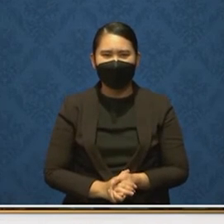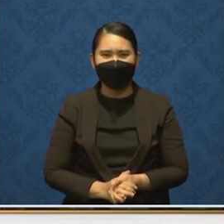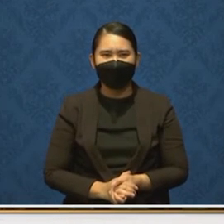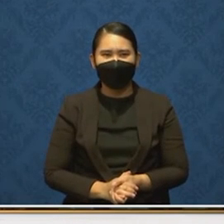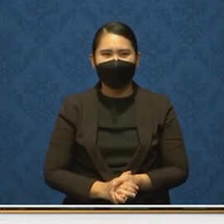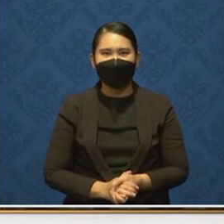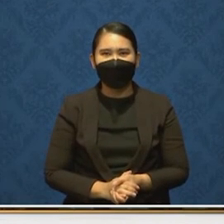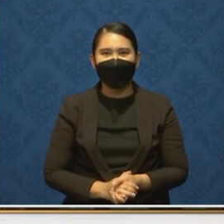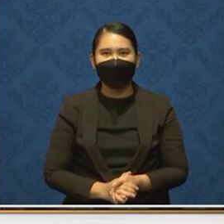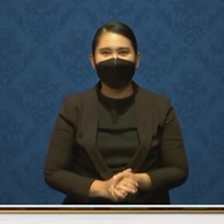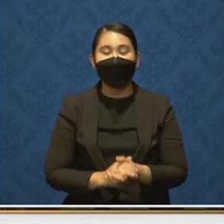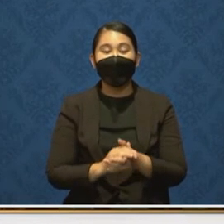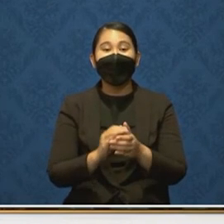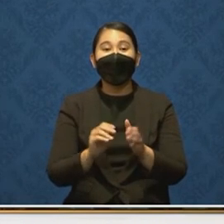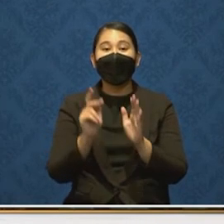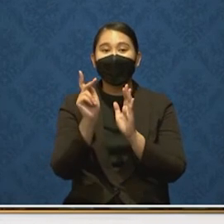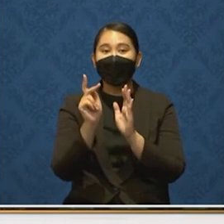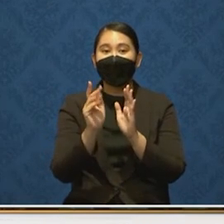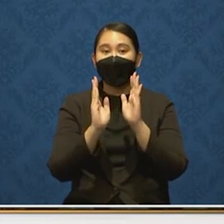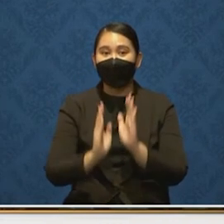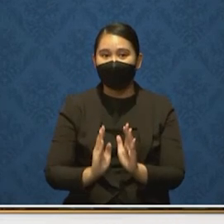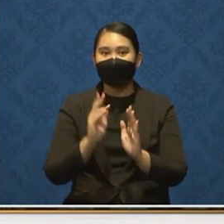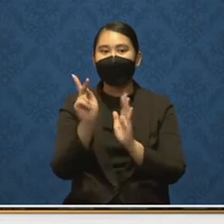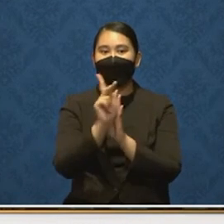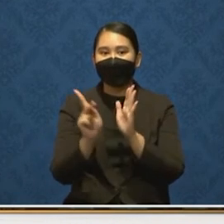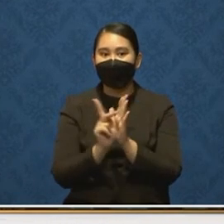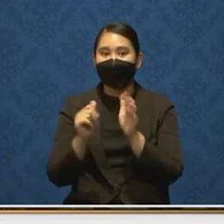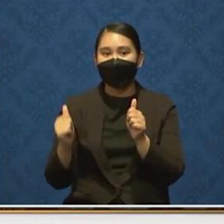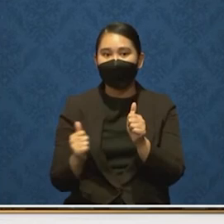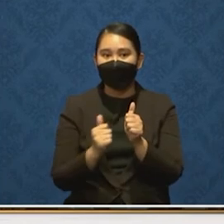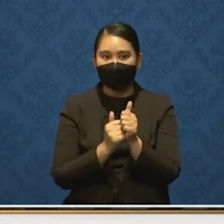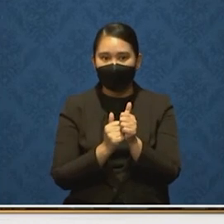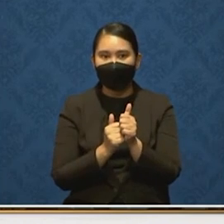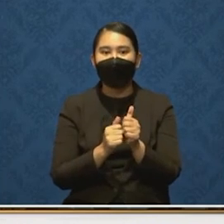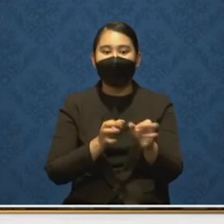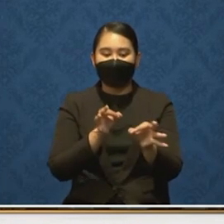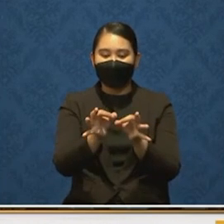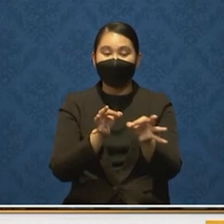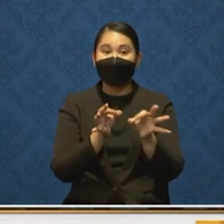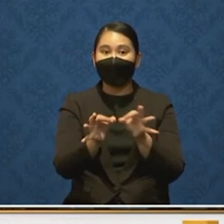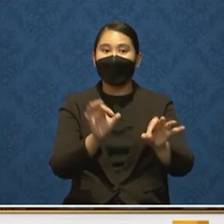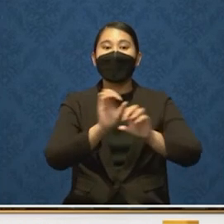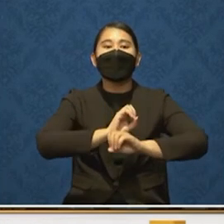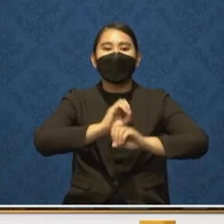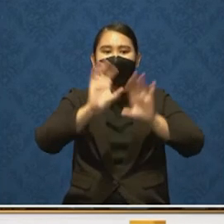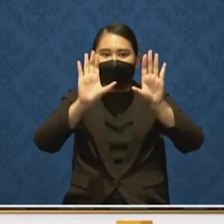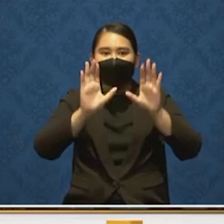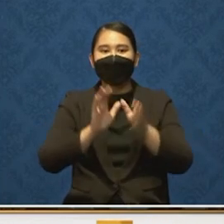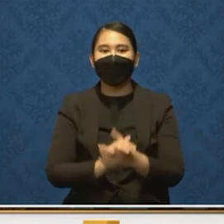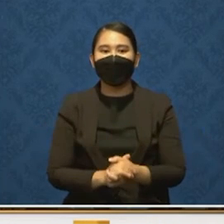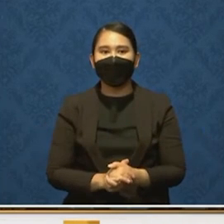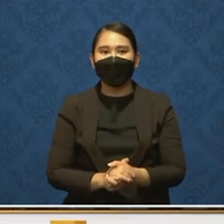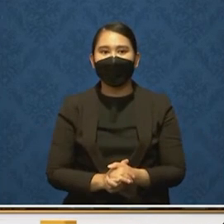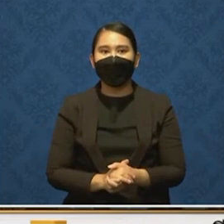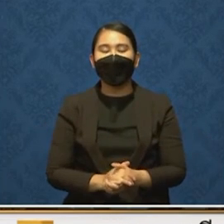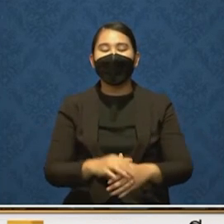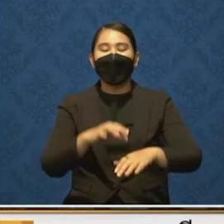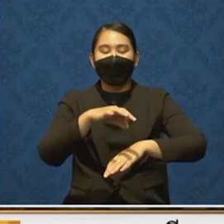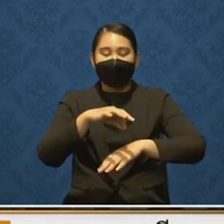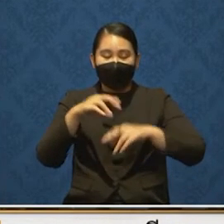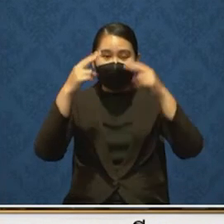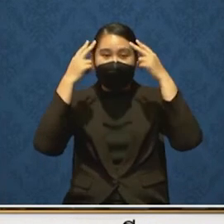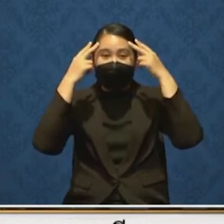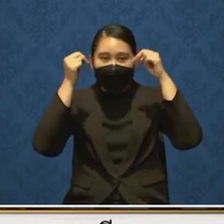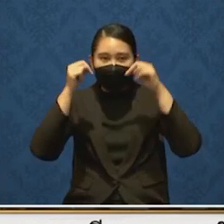เมื่อนักกลหมายไปจำตัวของท่านชิมาชัดเจนอย่างนี้แล้นะครับผมคิดว่าท่านควรจะเข้าใ